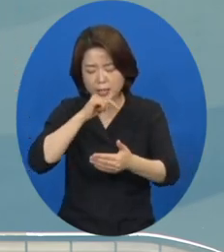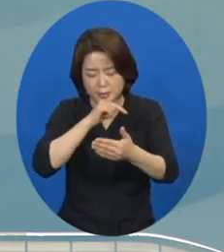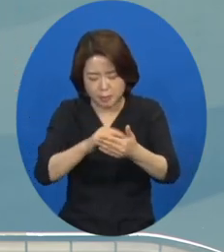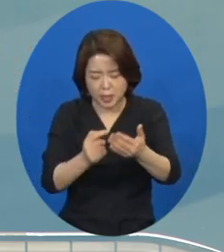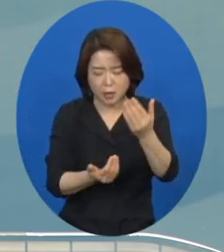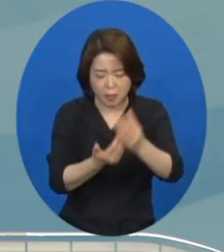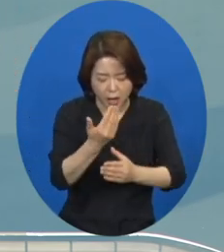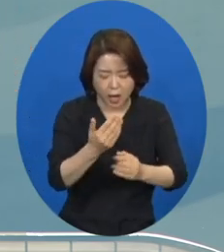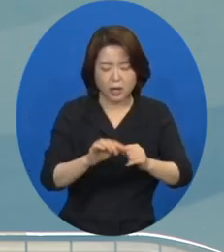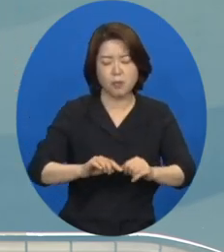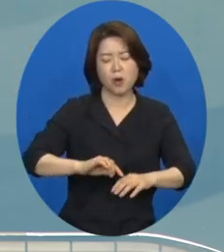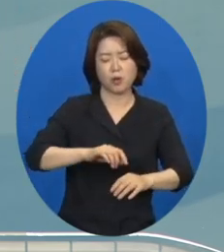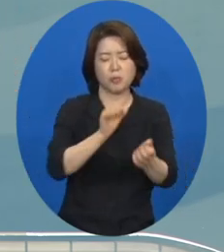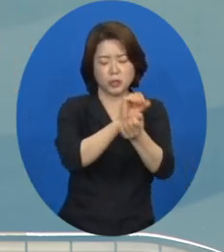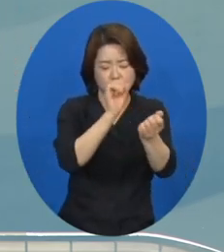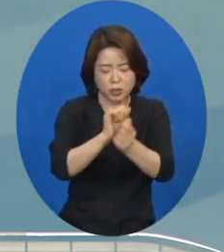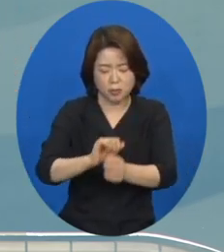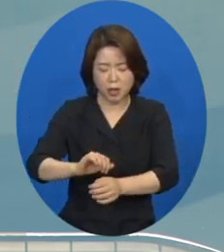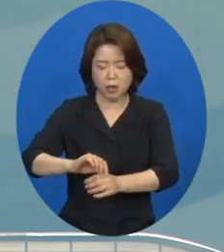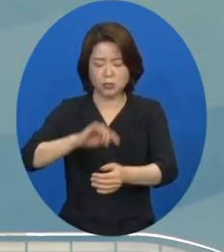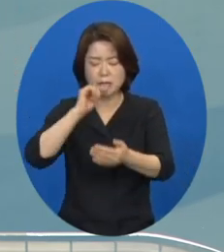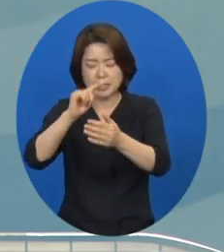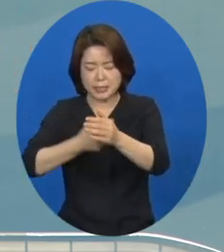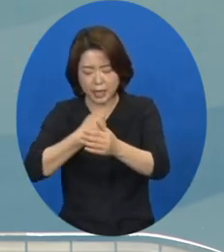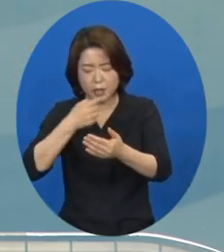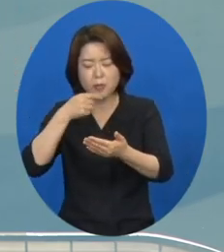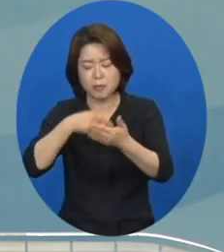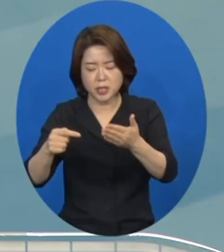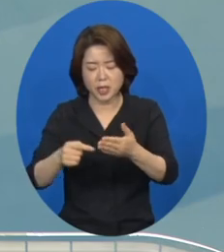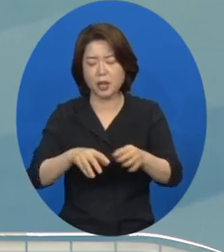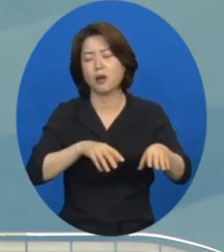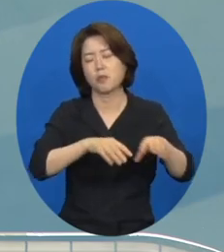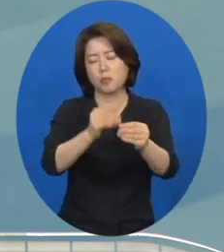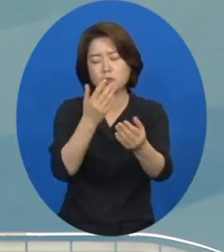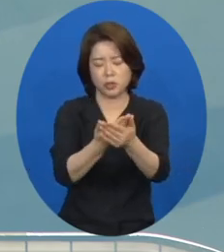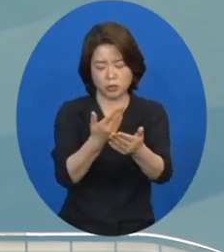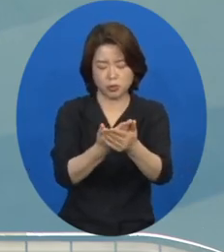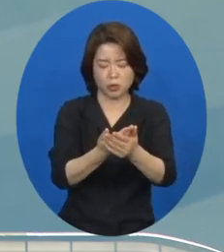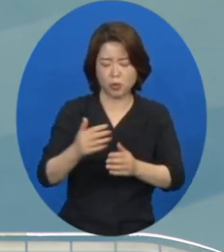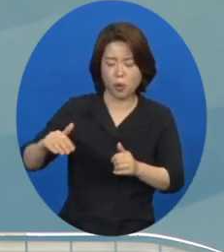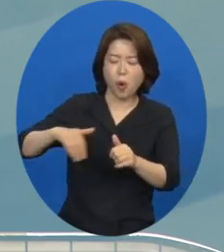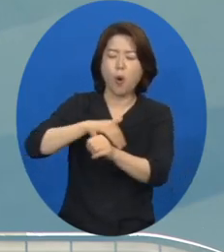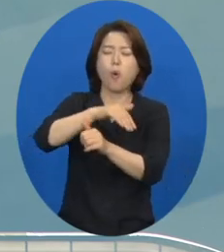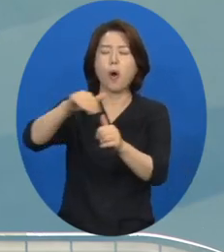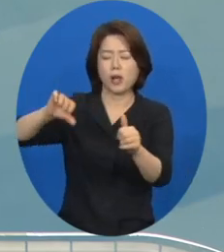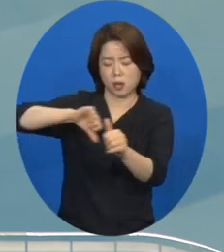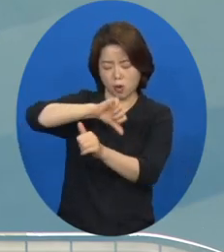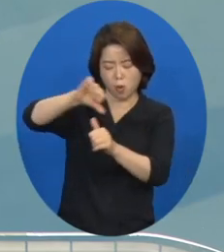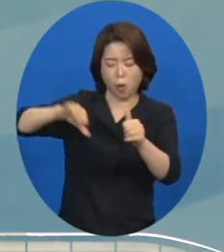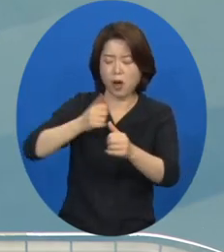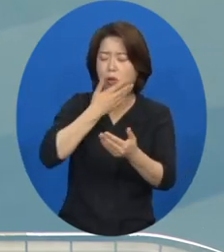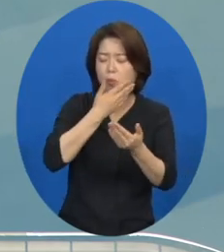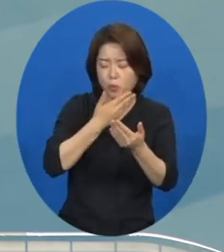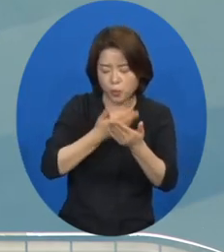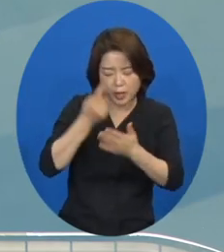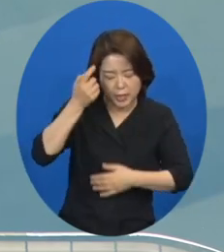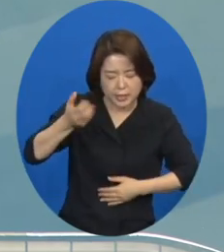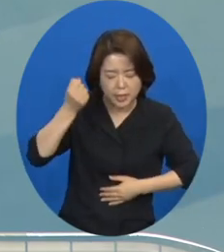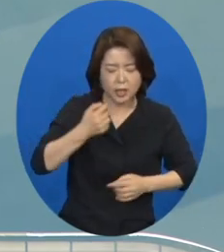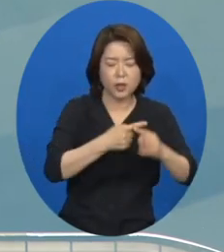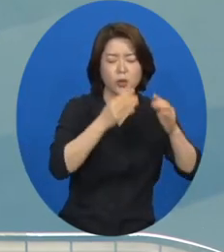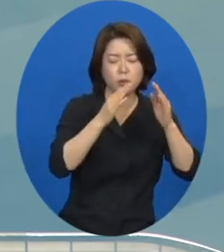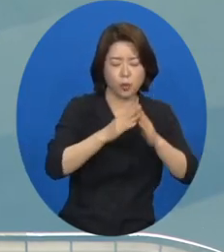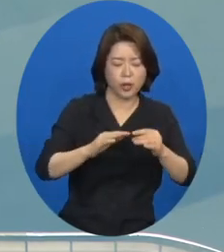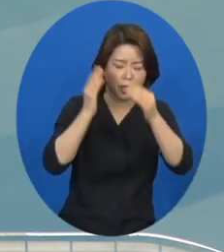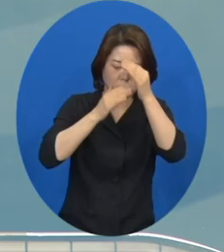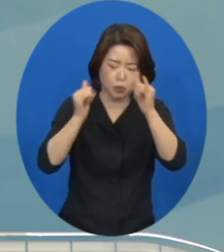전염병, 자연재해가 그치게 하소서. 환경을 귀중하게 여기는 일을 교회와 성도들이 앞장서